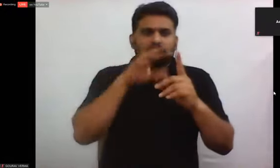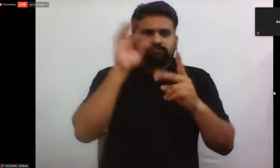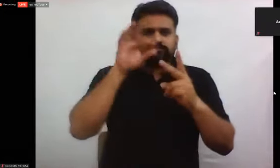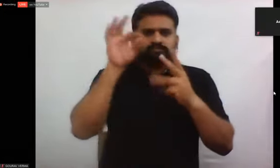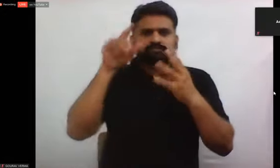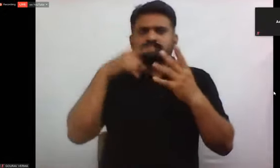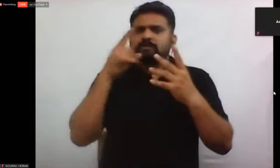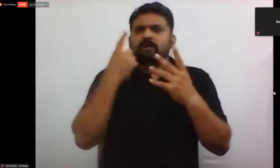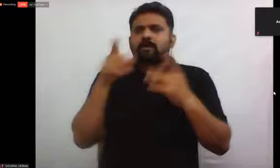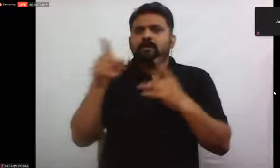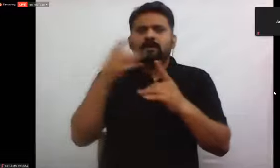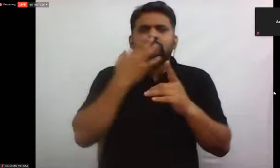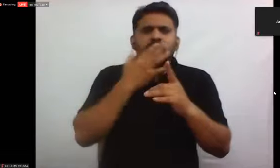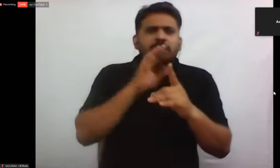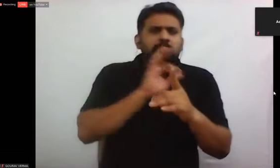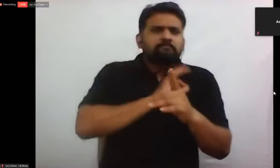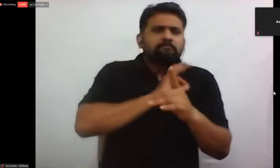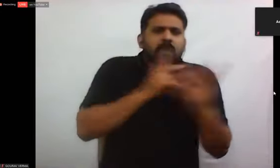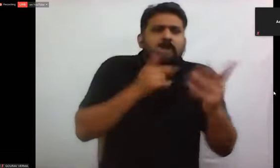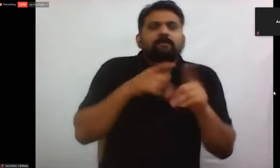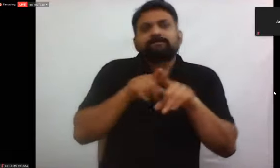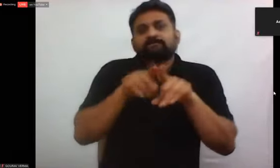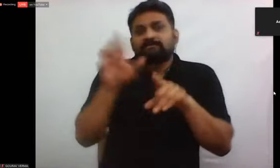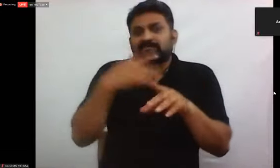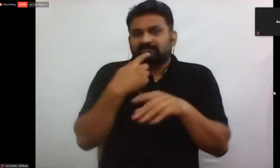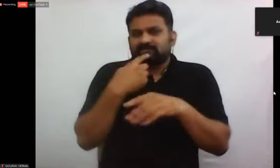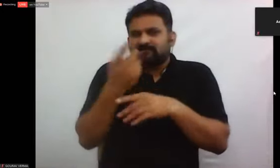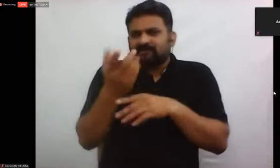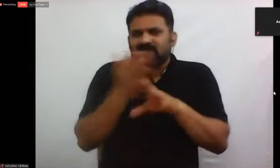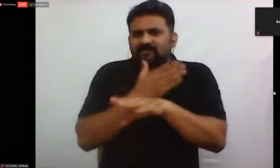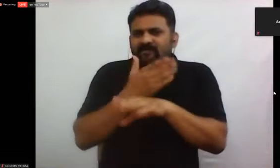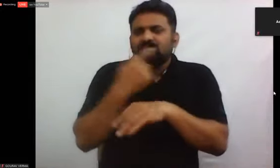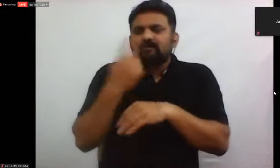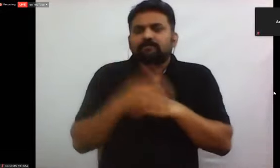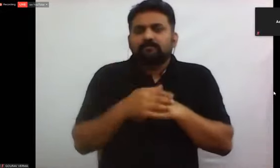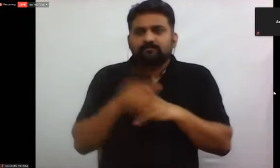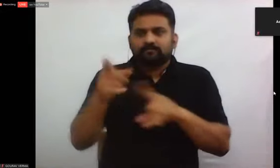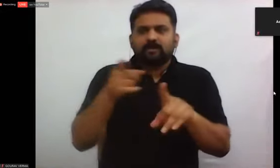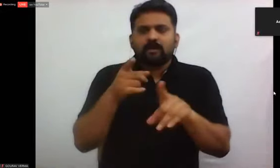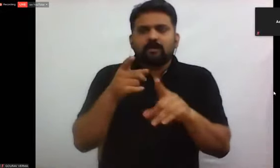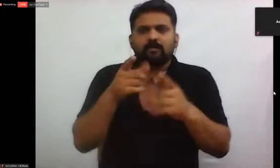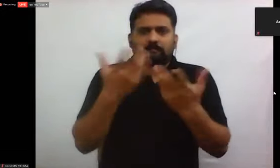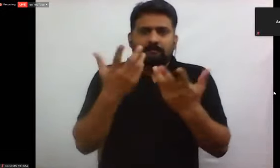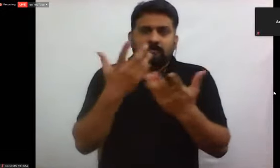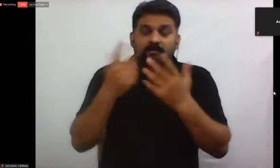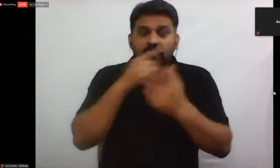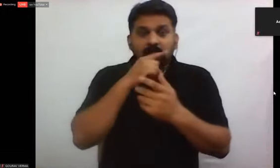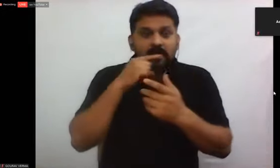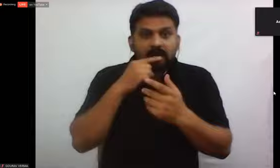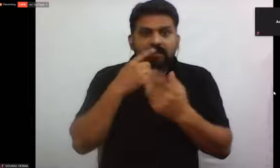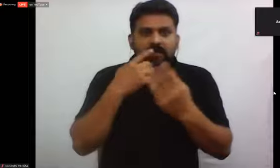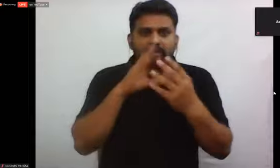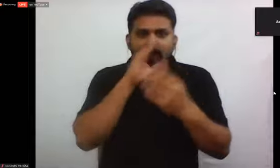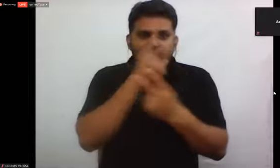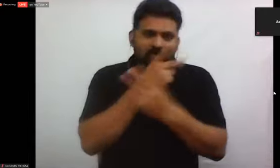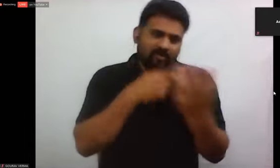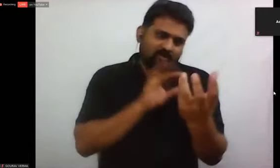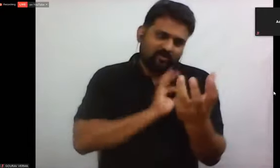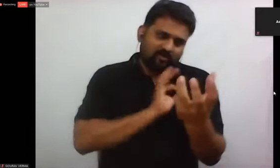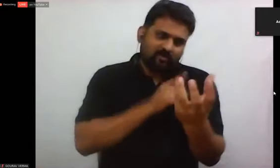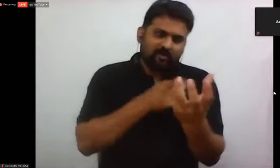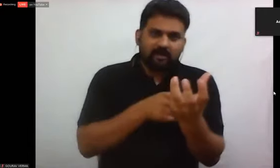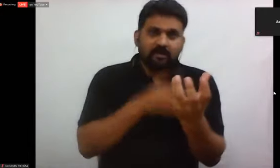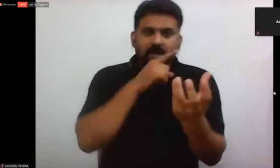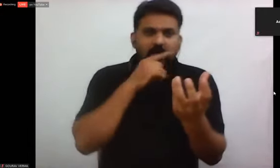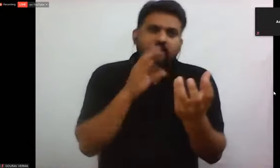वो प्रिफर करता है। फॉर एग्जाम्पल जैसे मैंने बताया था कि उसको एक शायद एक रेड टॉय उसको फेवरेट टॉय है, वो रेड